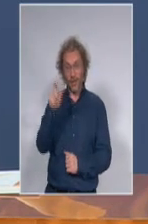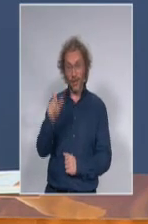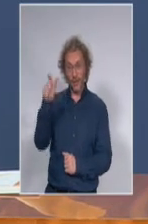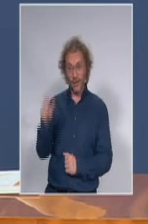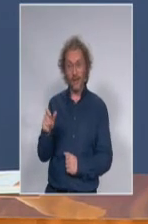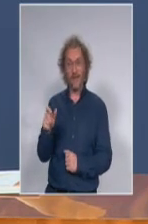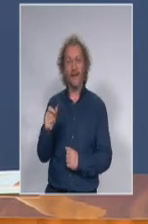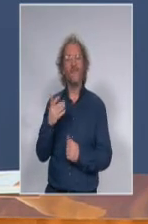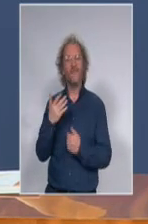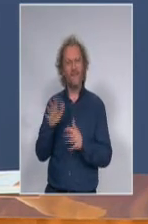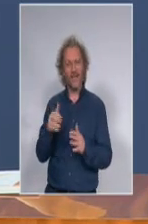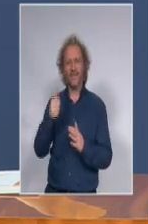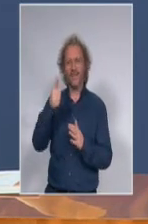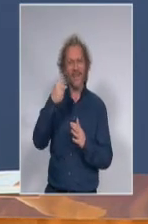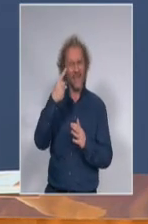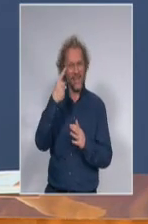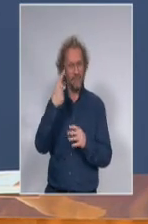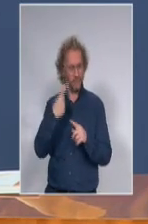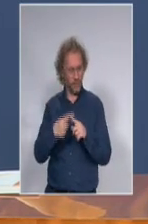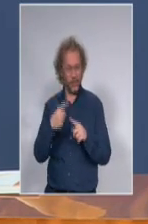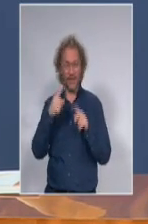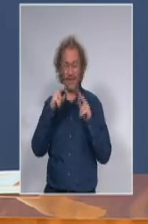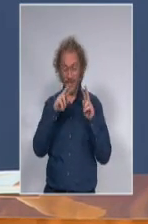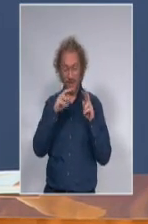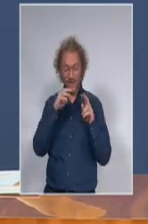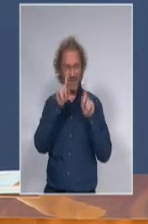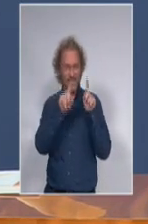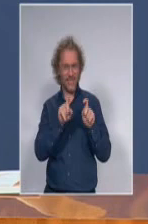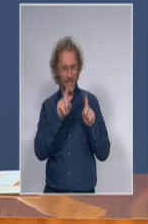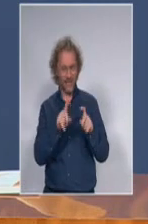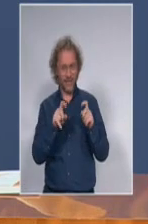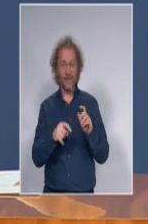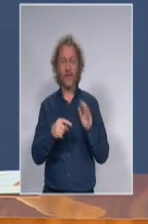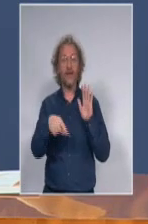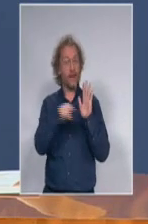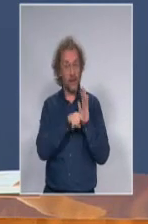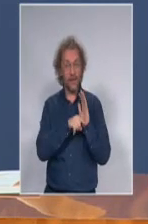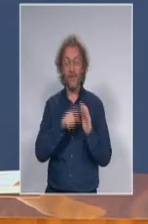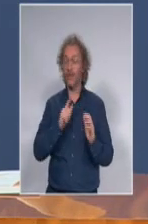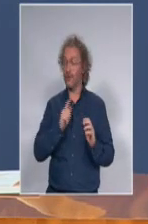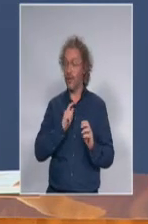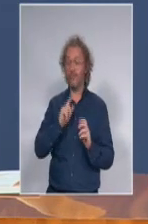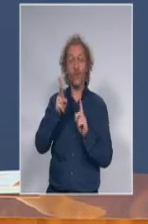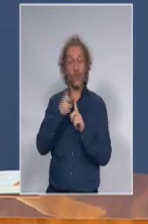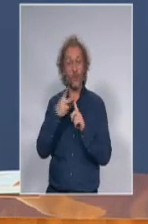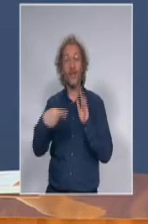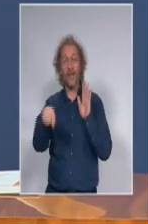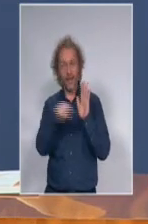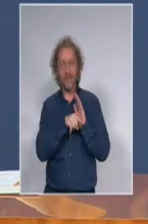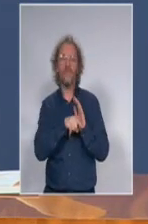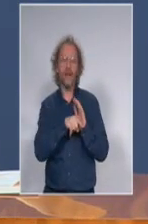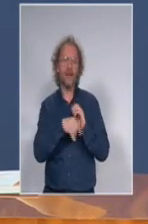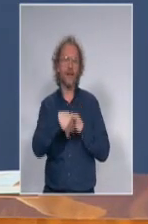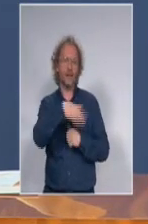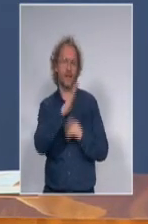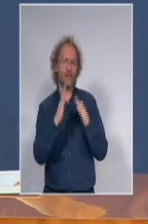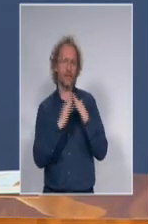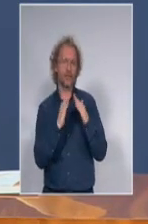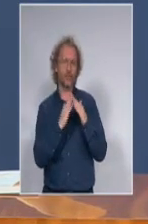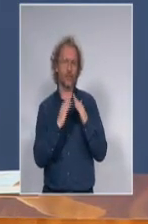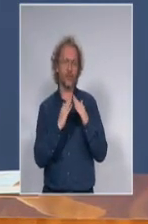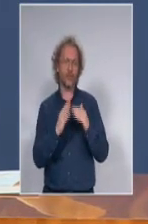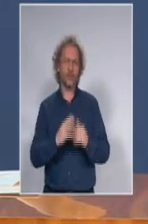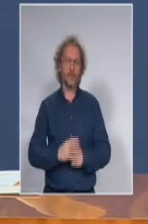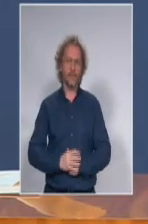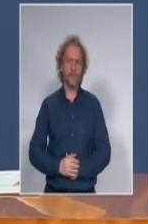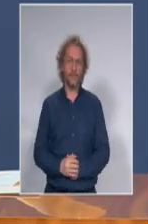test, ali odmah da imate u vidu, očekujemo da do sutra u ovo vreme, ne do sutra ujutru, pošto imamo